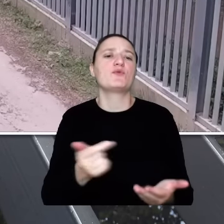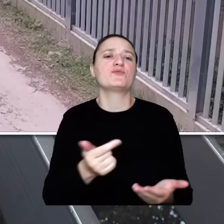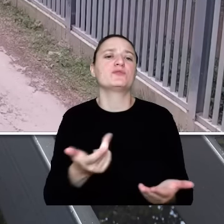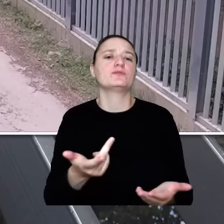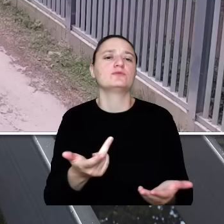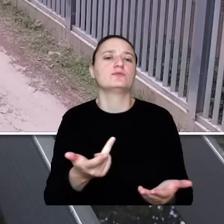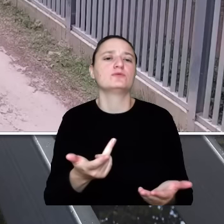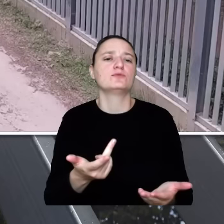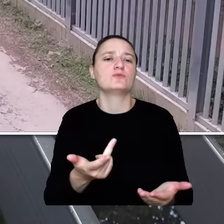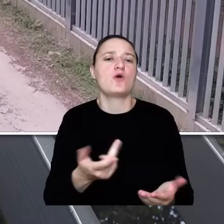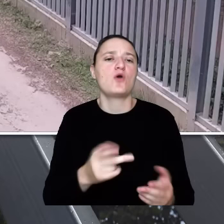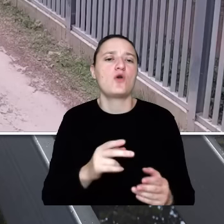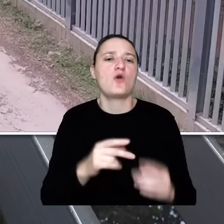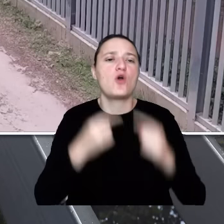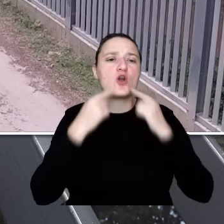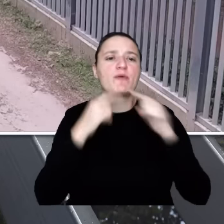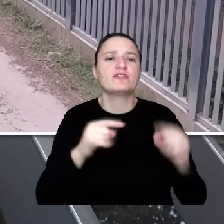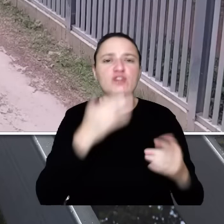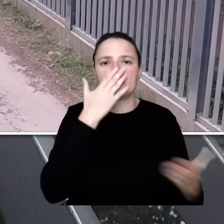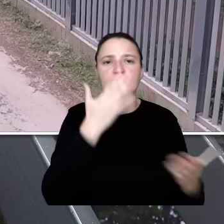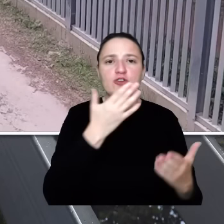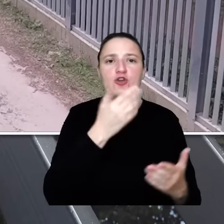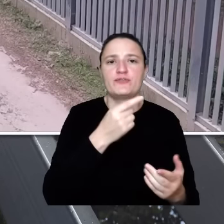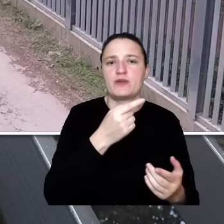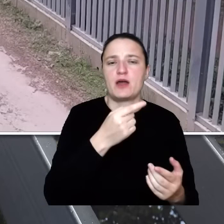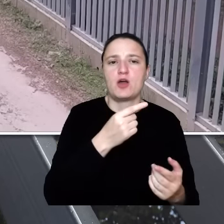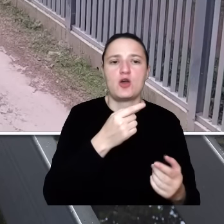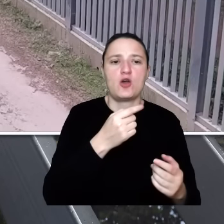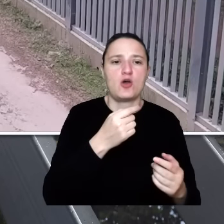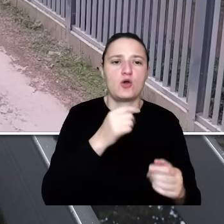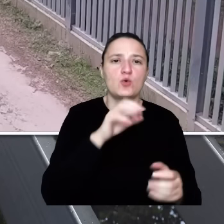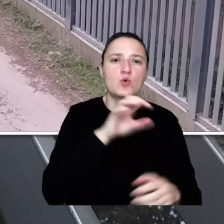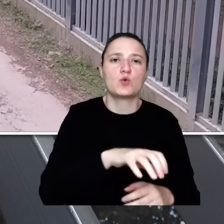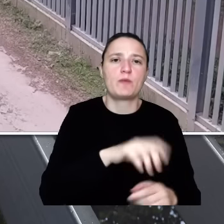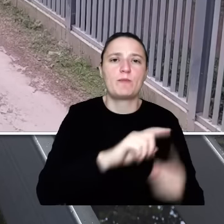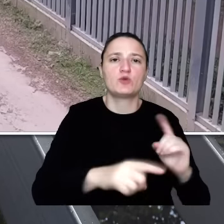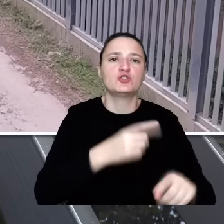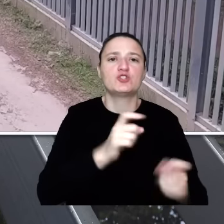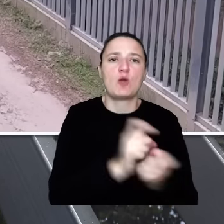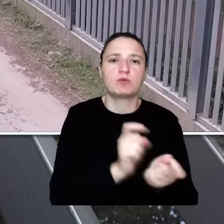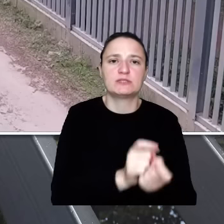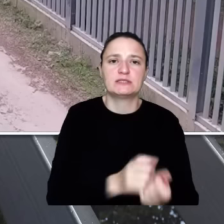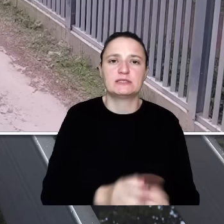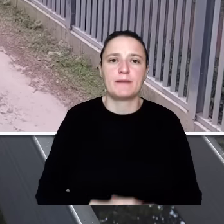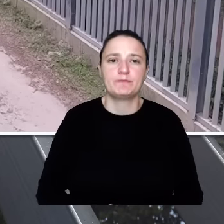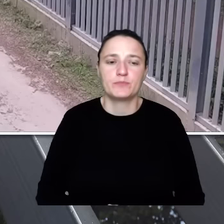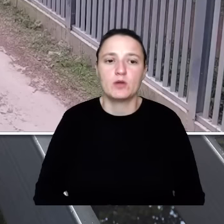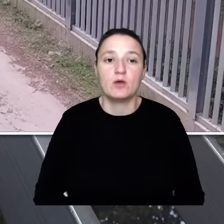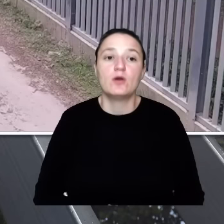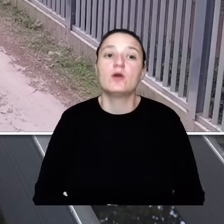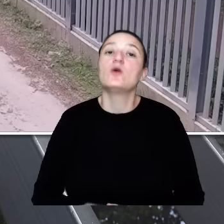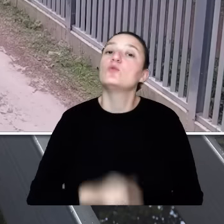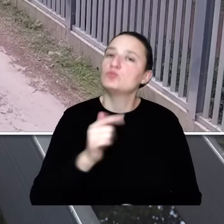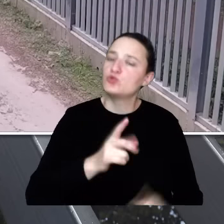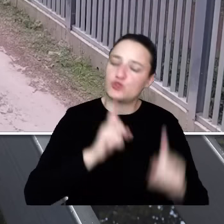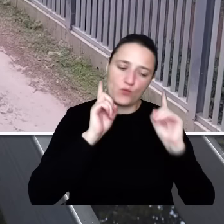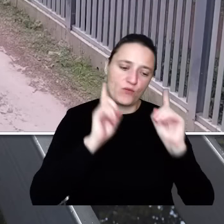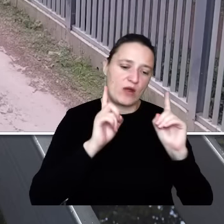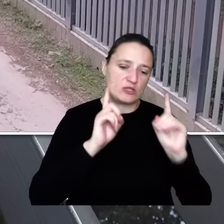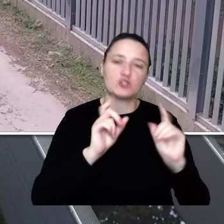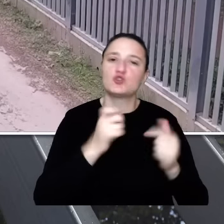na czym powinna polegać odpowiedzialność opozycji? Ważyć słowa przede wszystkim. Wszelkie efektowne popisy klasomówcze